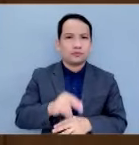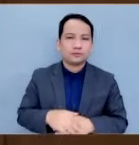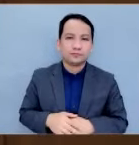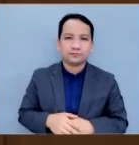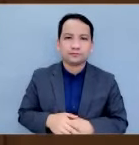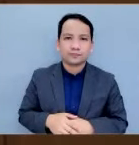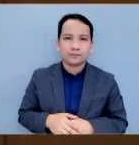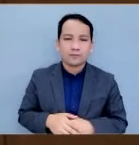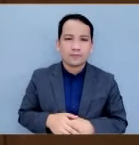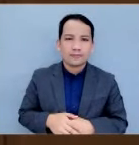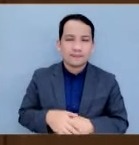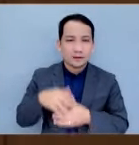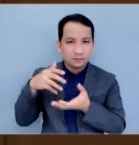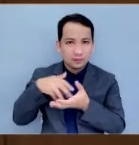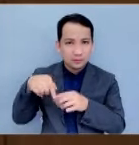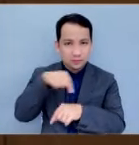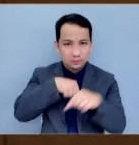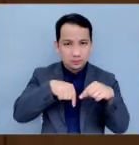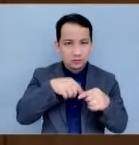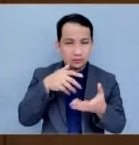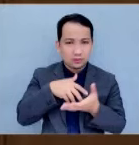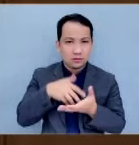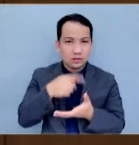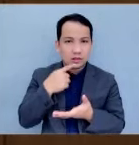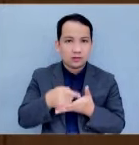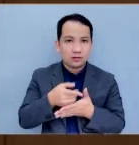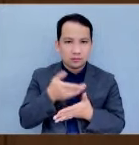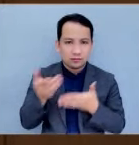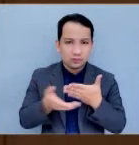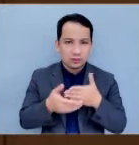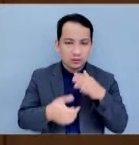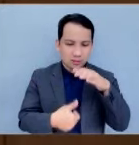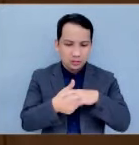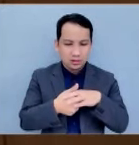Pinakaralan na namin ng gusto at ang lumalabas talaga rito ay